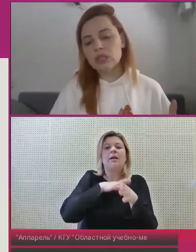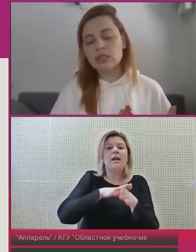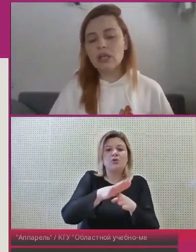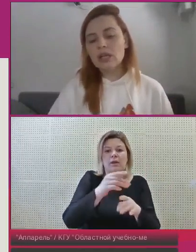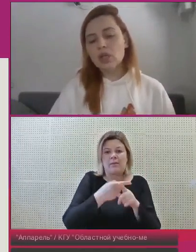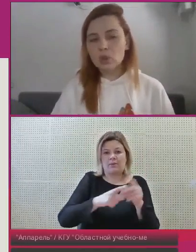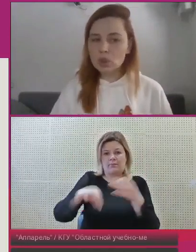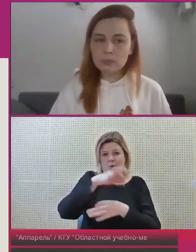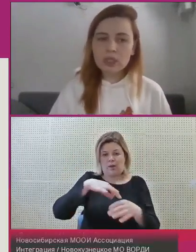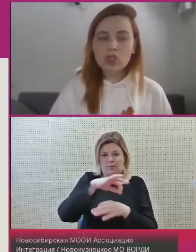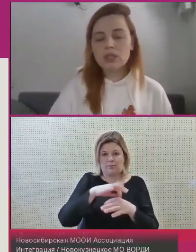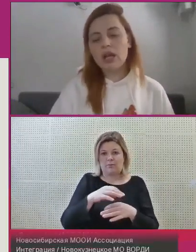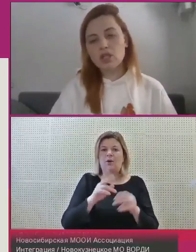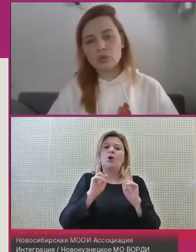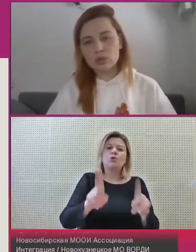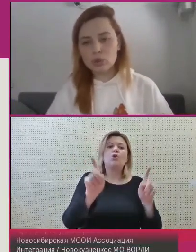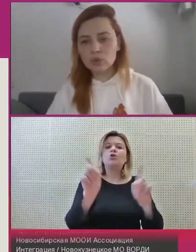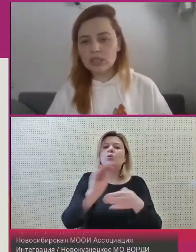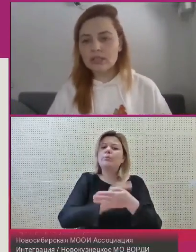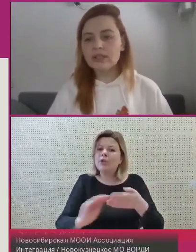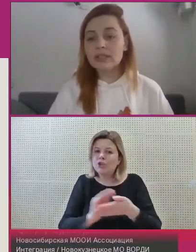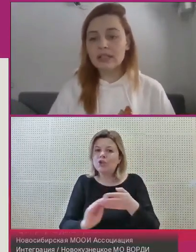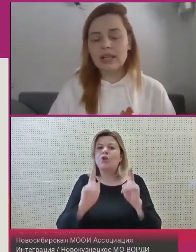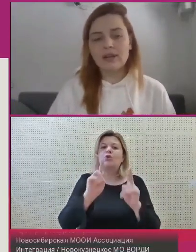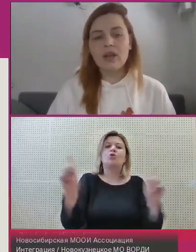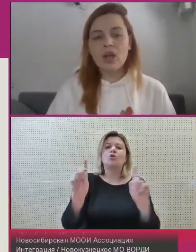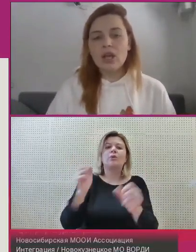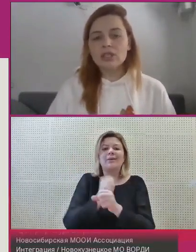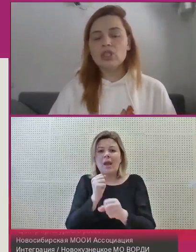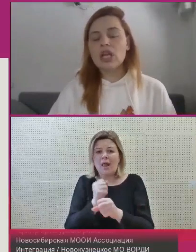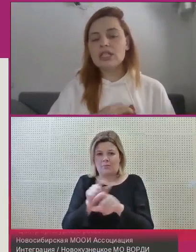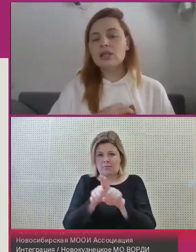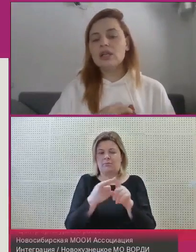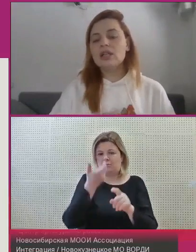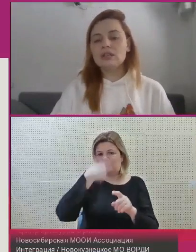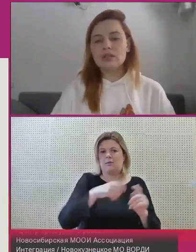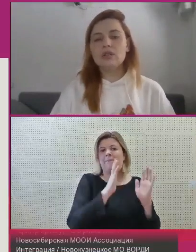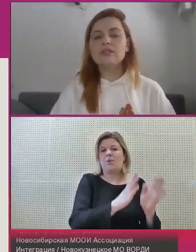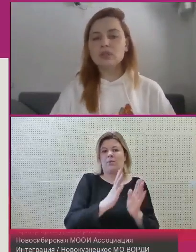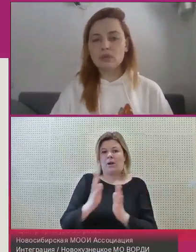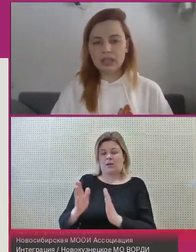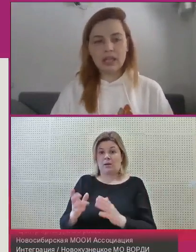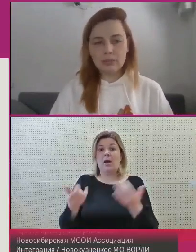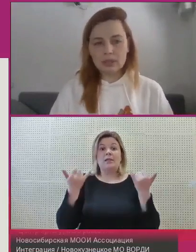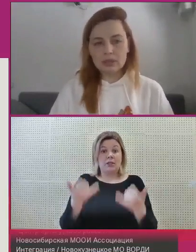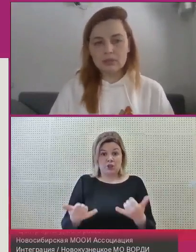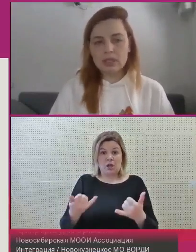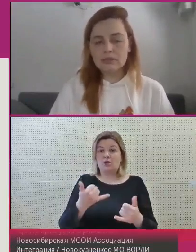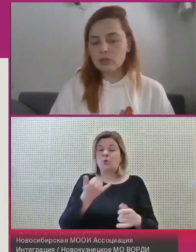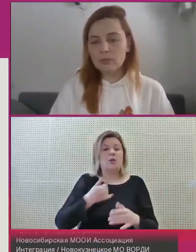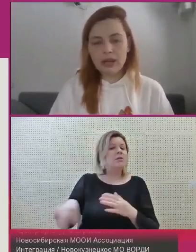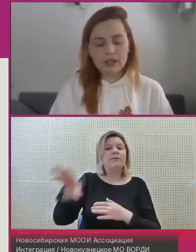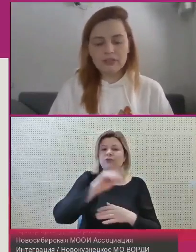вот внутри, да, кто что пишет, как что, кто что делает и так далее. Сейчас это у нас все в регламентах,